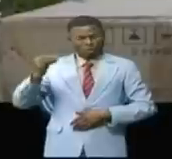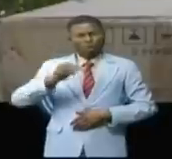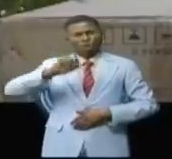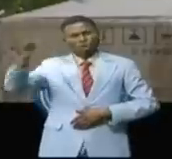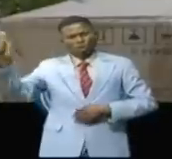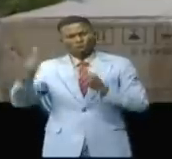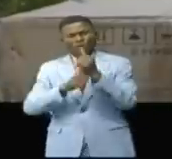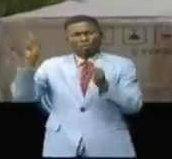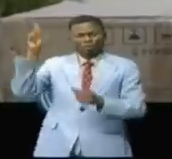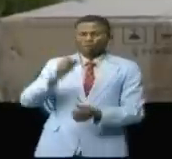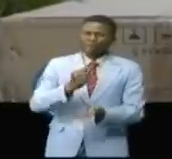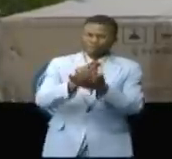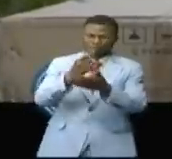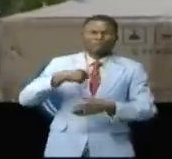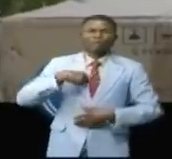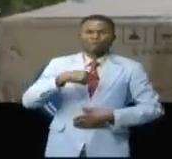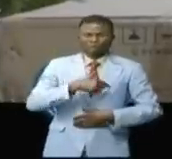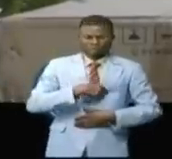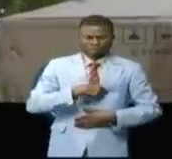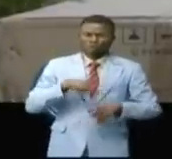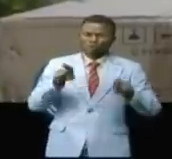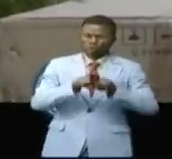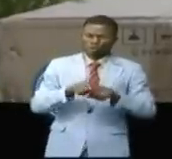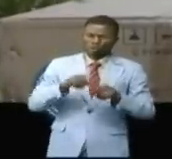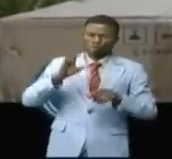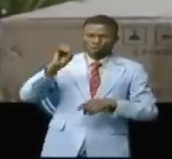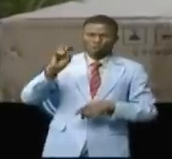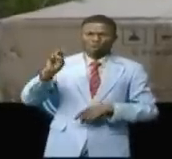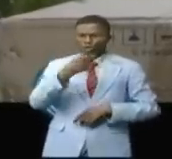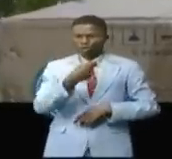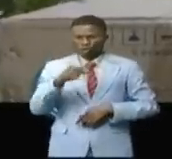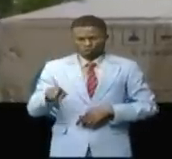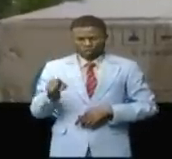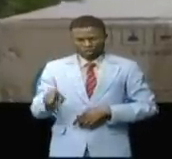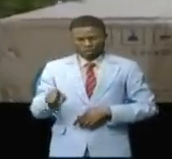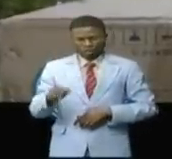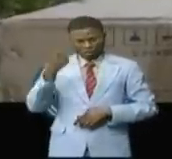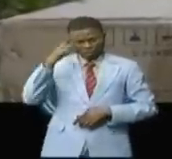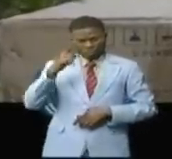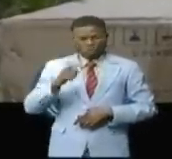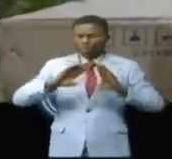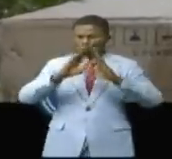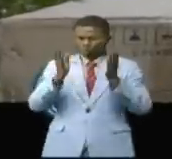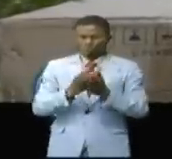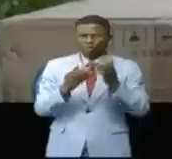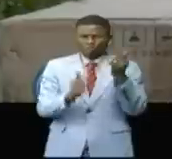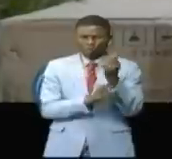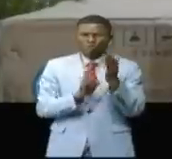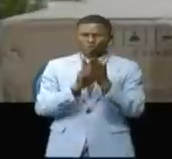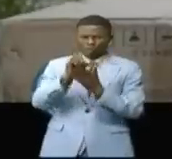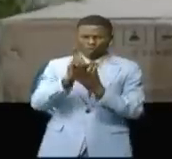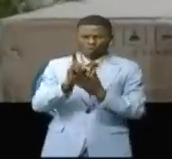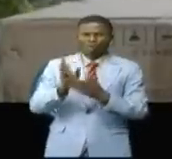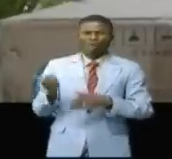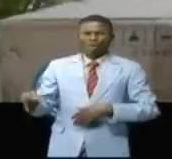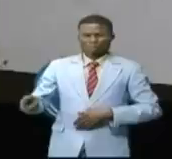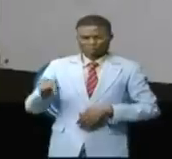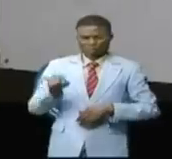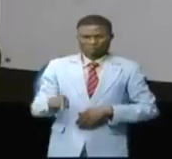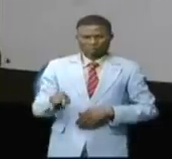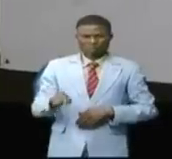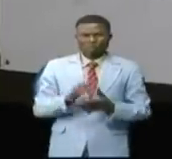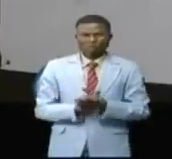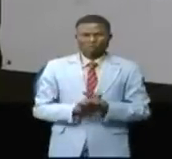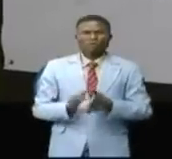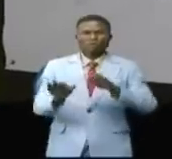personnes de bonne volonté qui pourrait aussi assister afin que nous puissions ensemble est boosté les développements cette rencontre